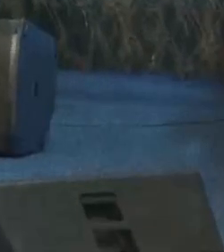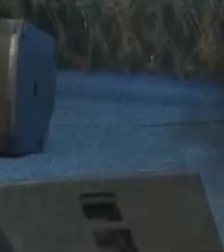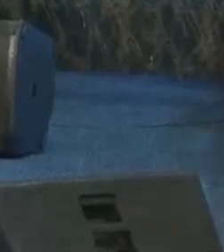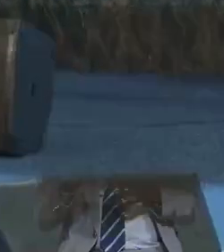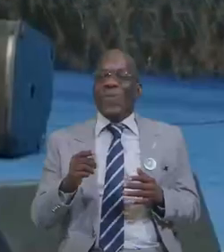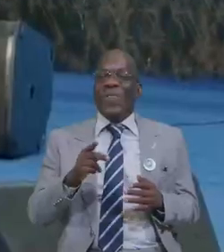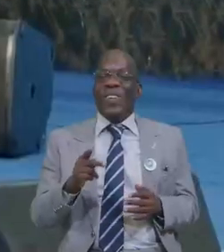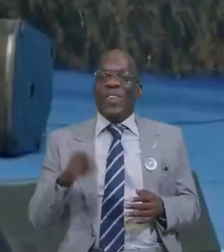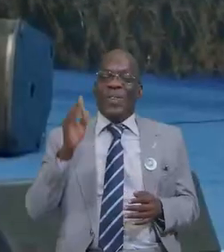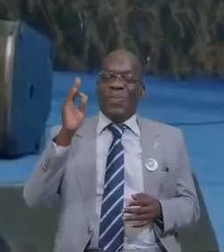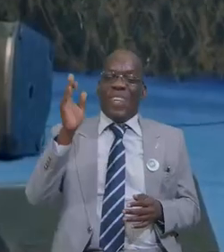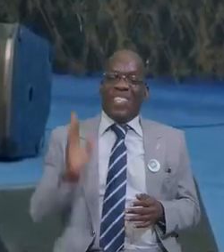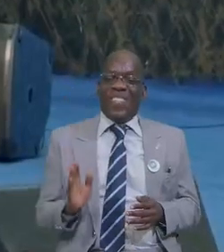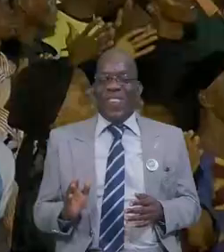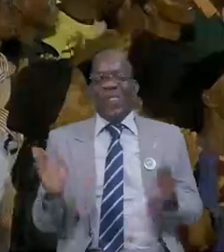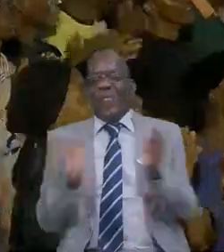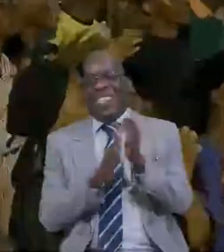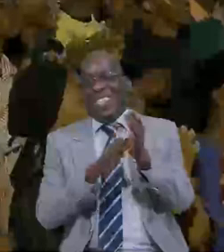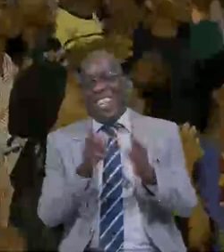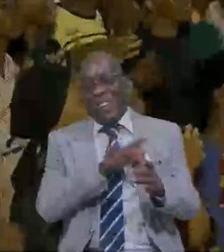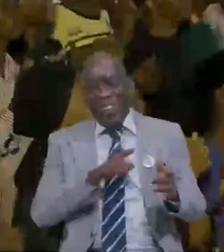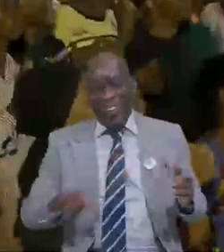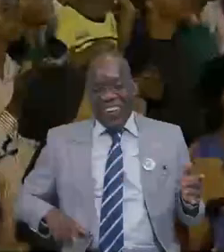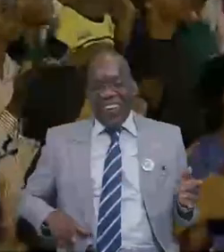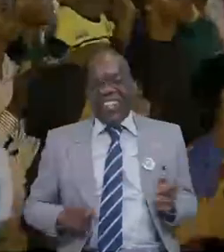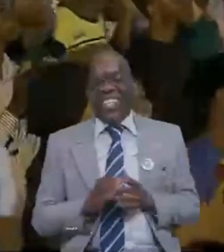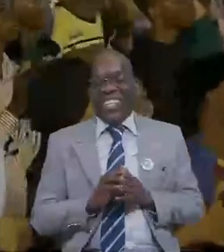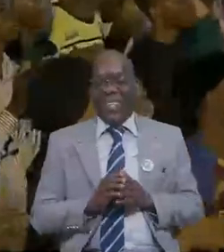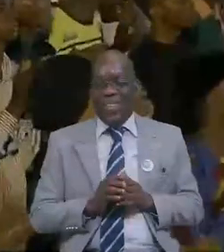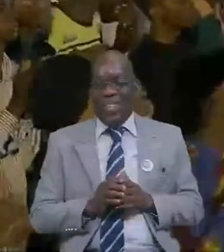Merci, pasteur. Gloire à Dieu.